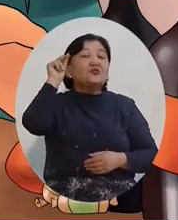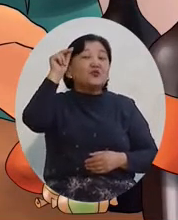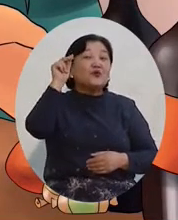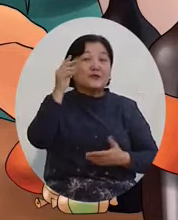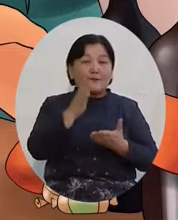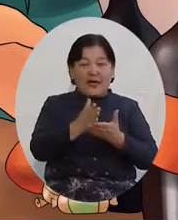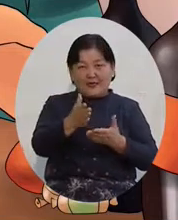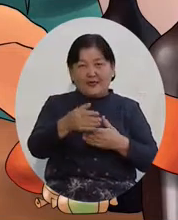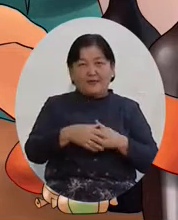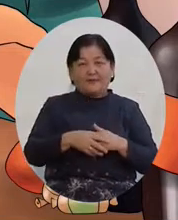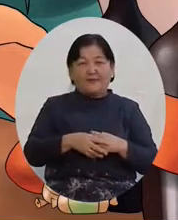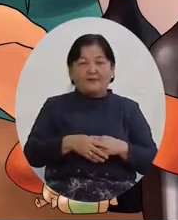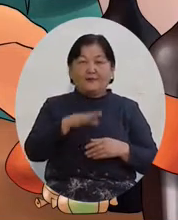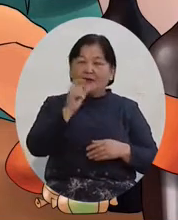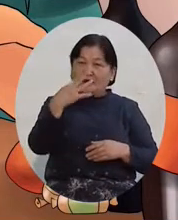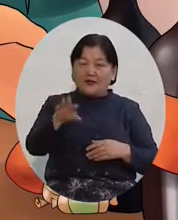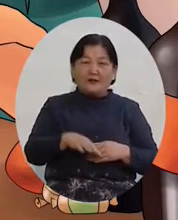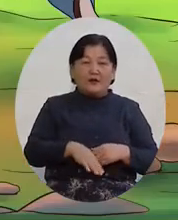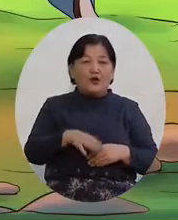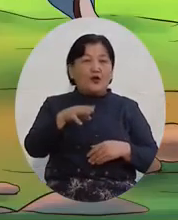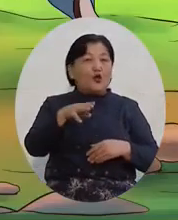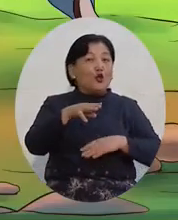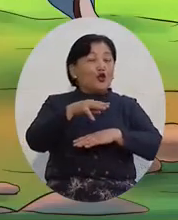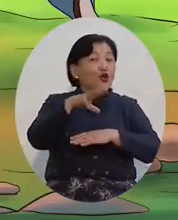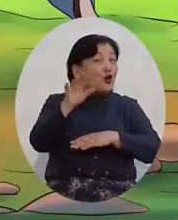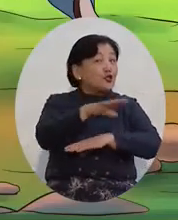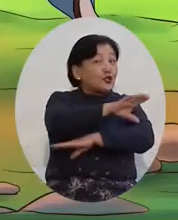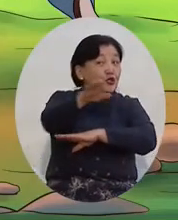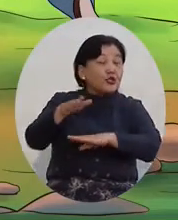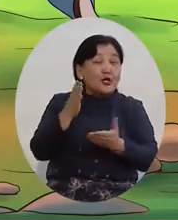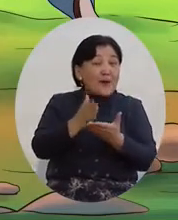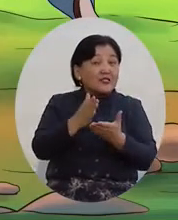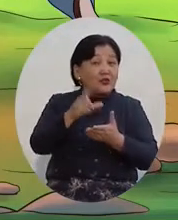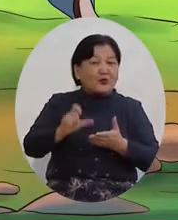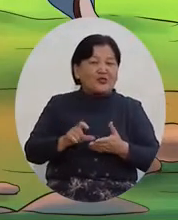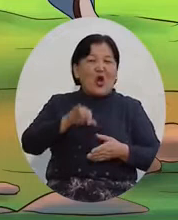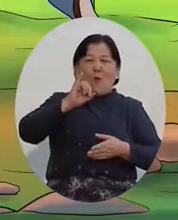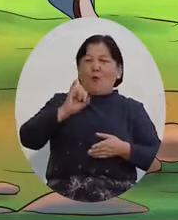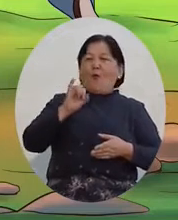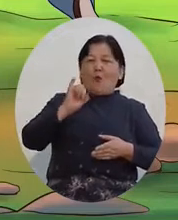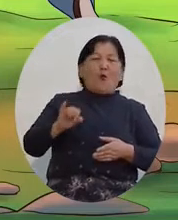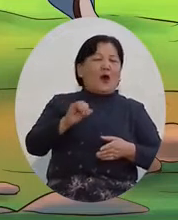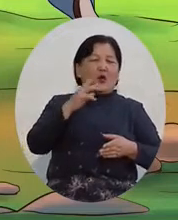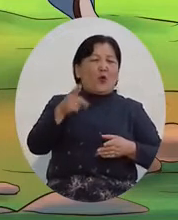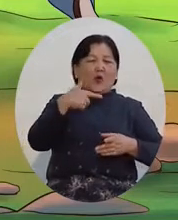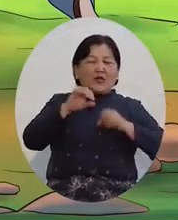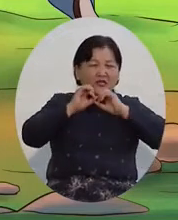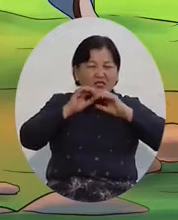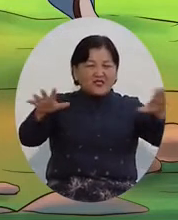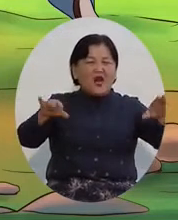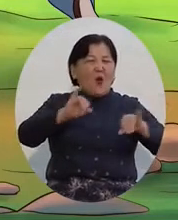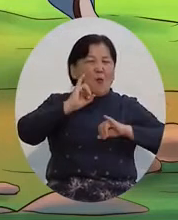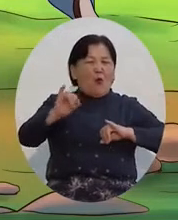байв. Тэгээд досгоны хүн бүрийг муу мухаагаар хэлж сөрөг муу